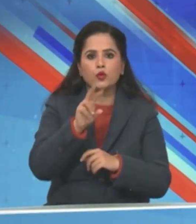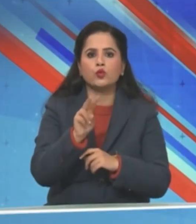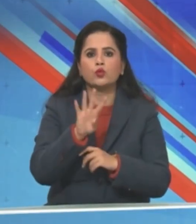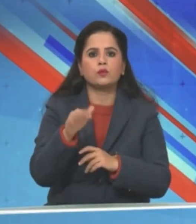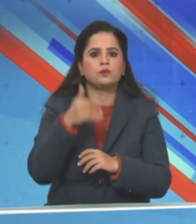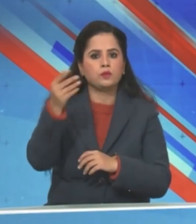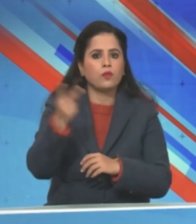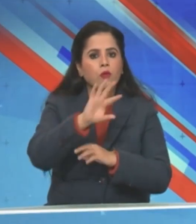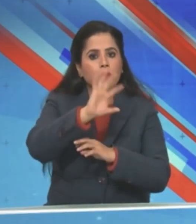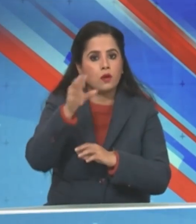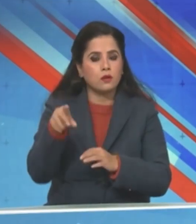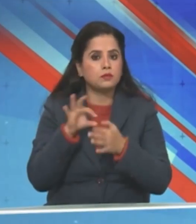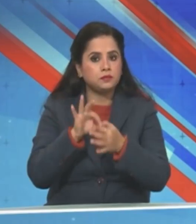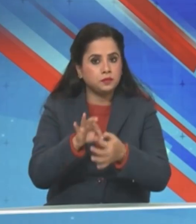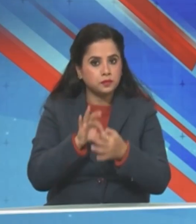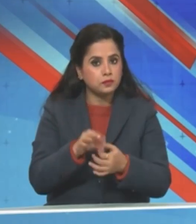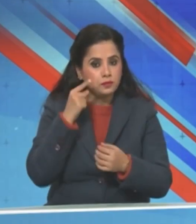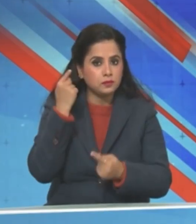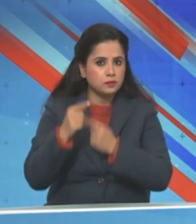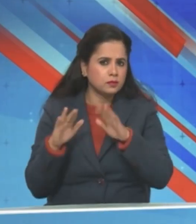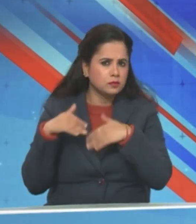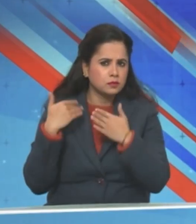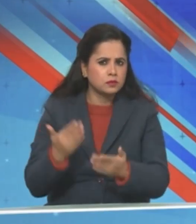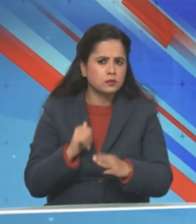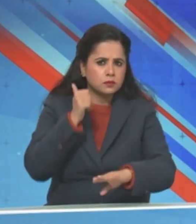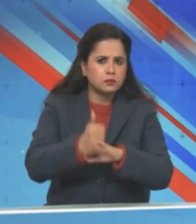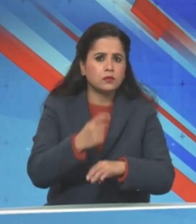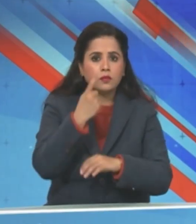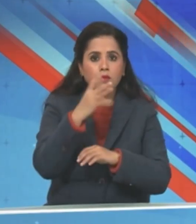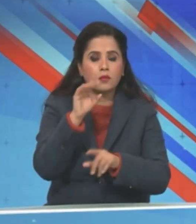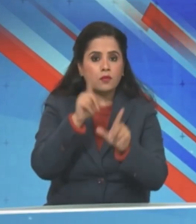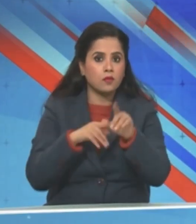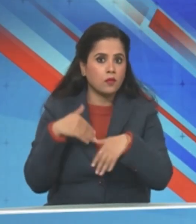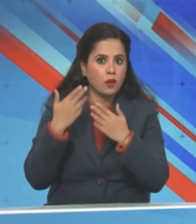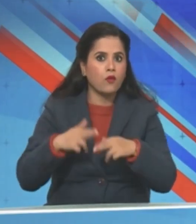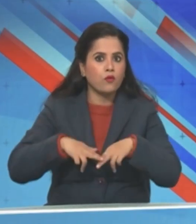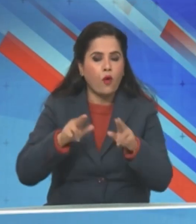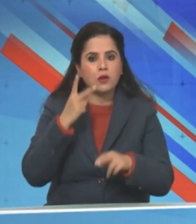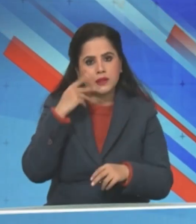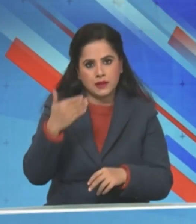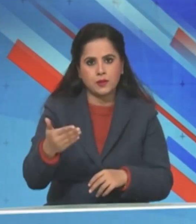में दोनों देशों के बीच राजनयिक संबंधों की स्थापना के 70 वर्ष पूरे हो रहे हैं।